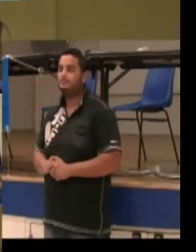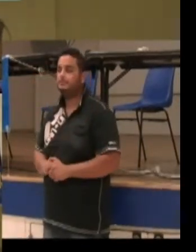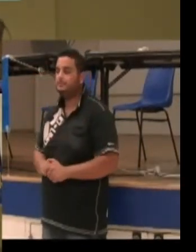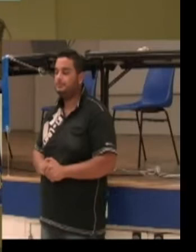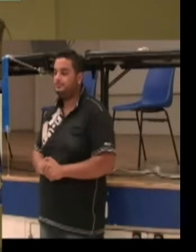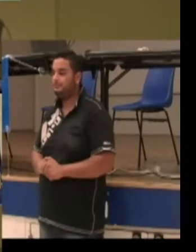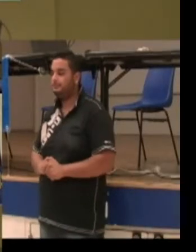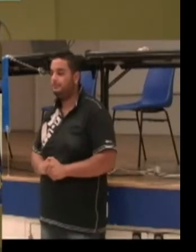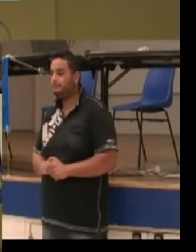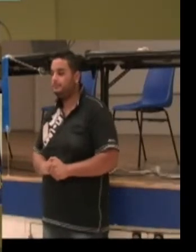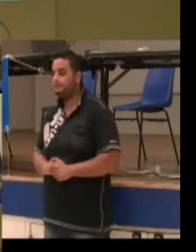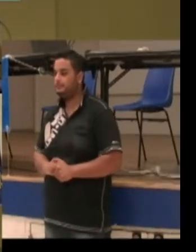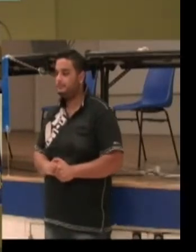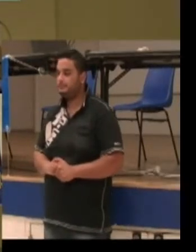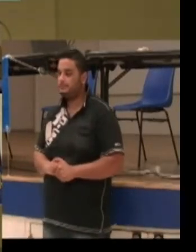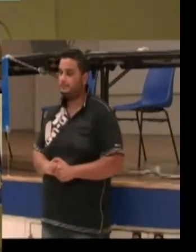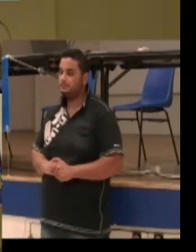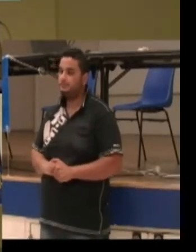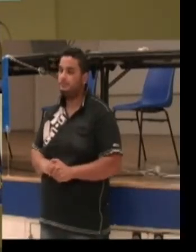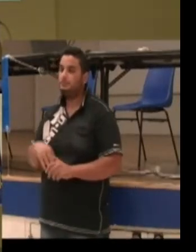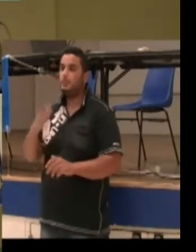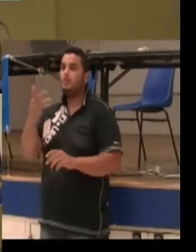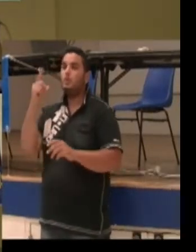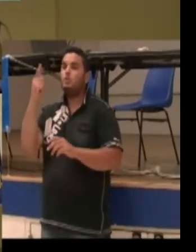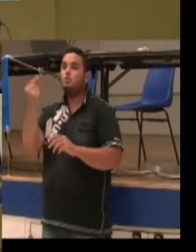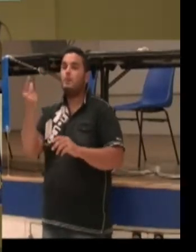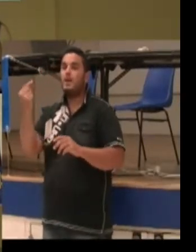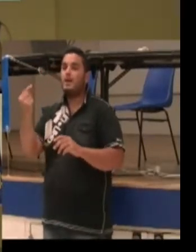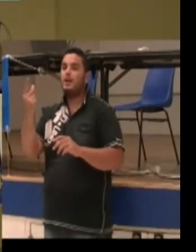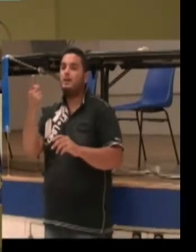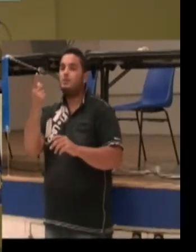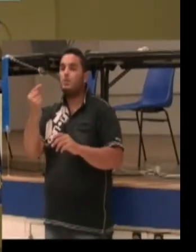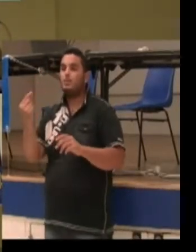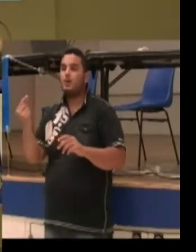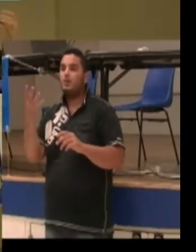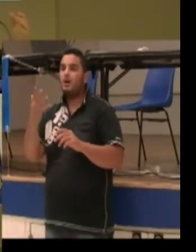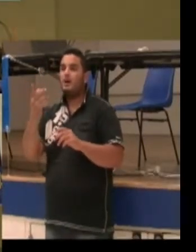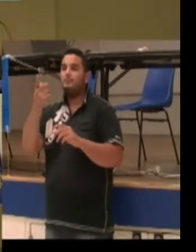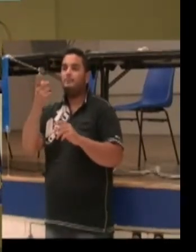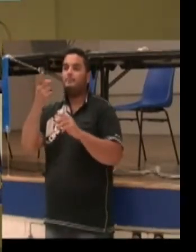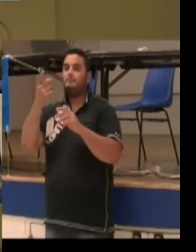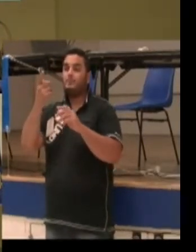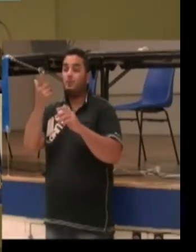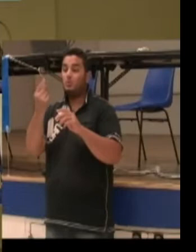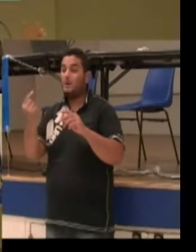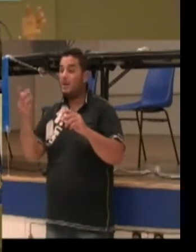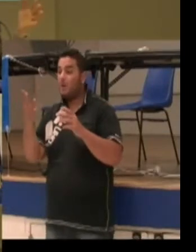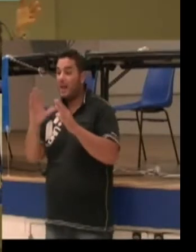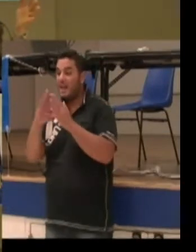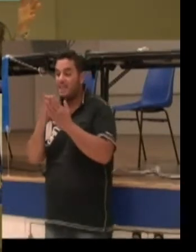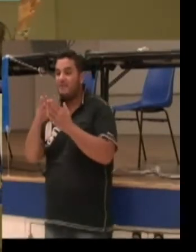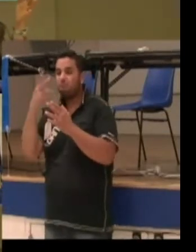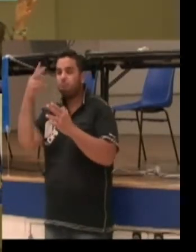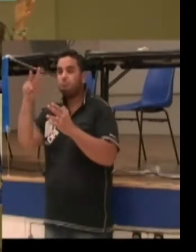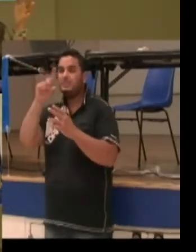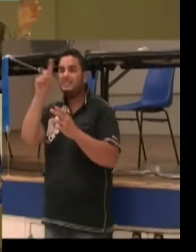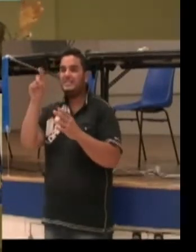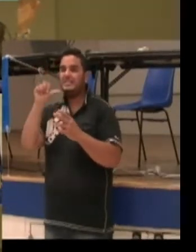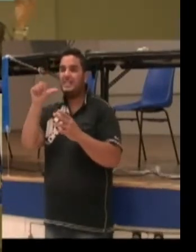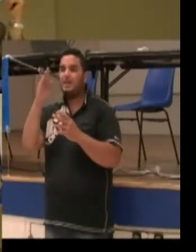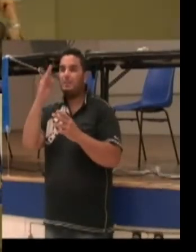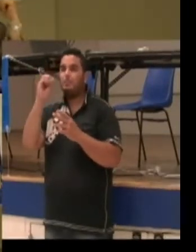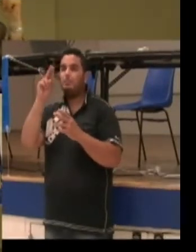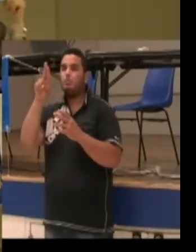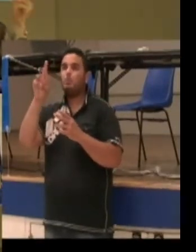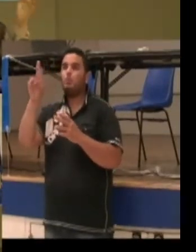évangiles. Ensuite, Al-Mathani, il est dédoublé, c'est à la place de Zabur. Et la préférence du prophète, sallallahu alayhi wa sallam, il a été préféré par ce qu'il y a entre